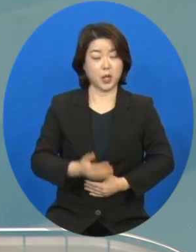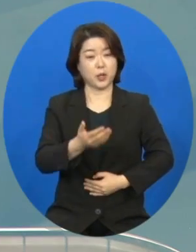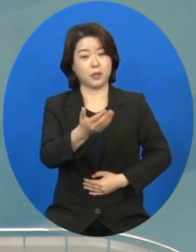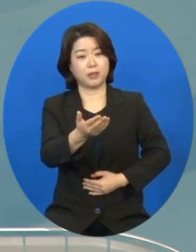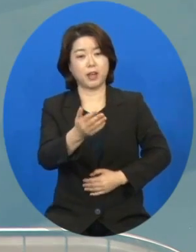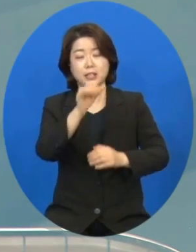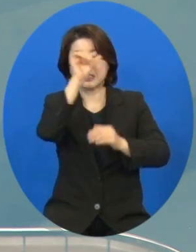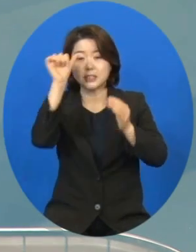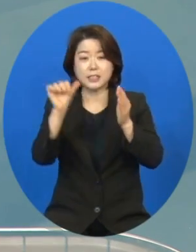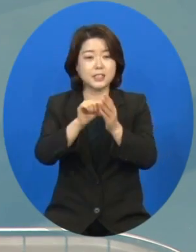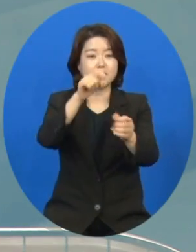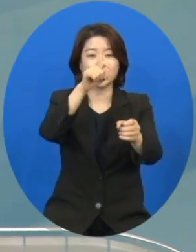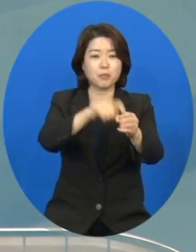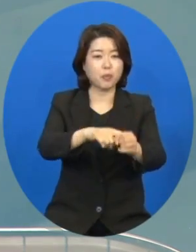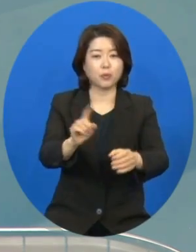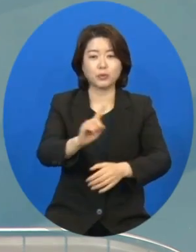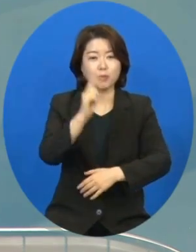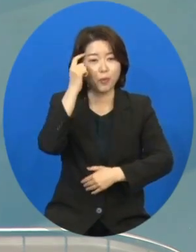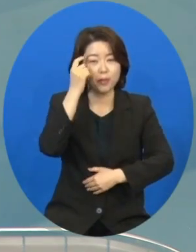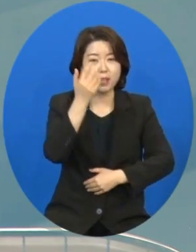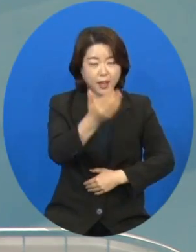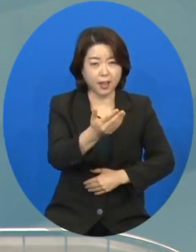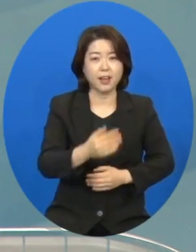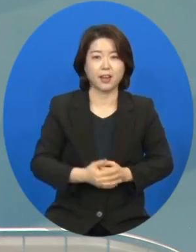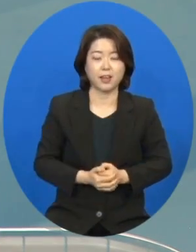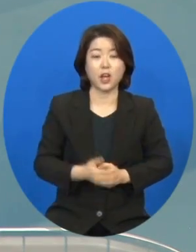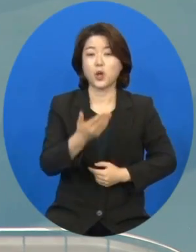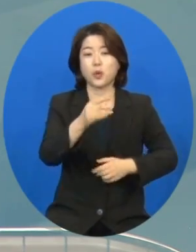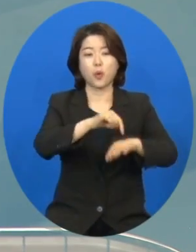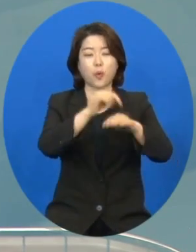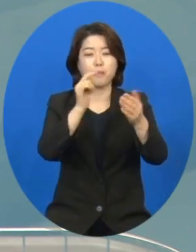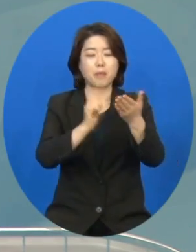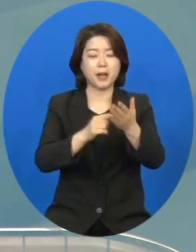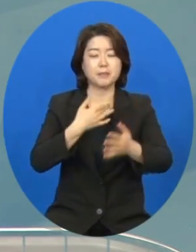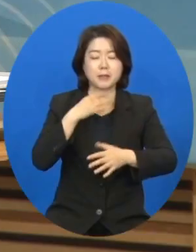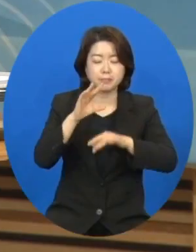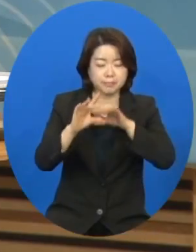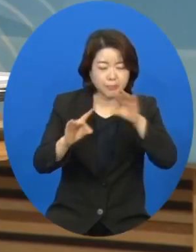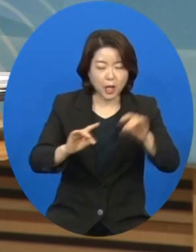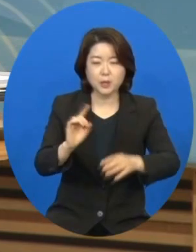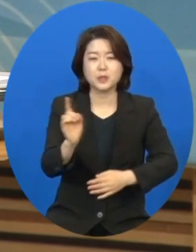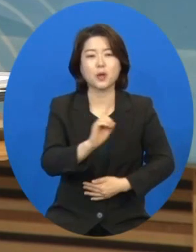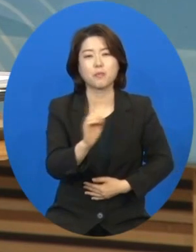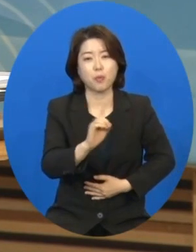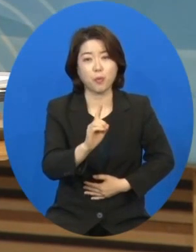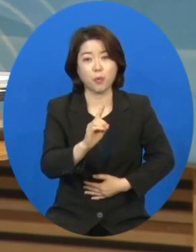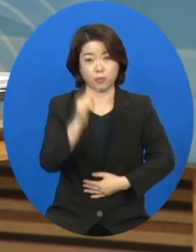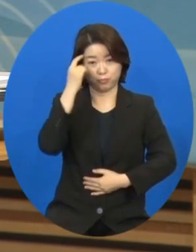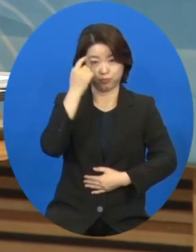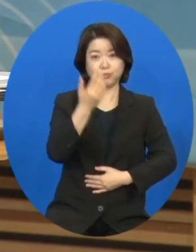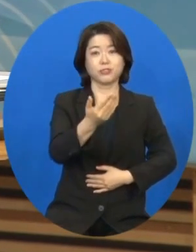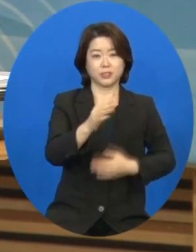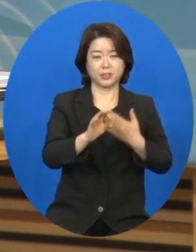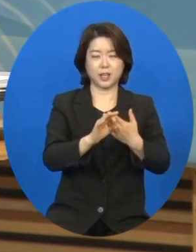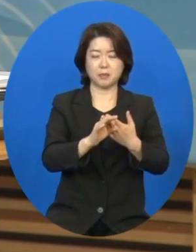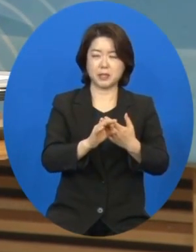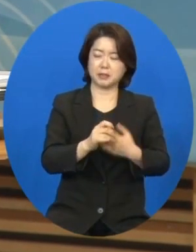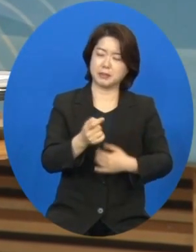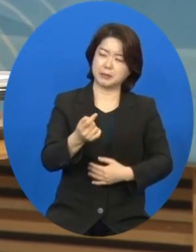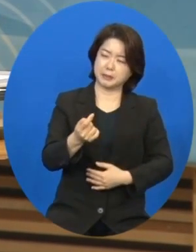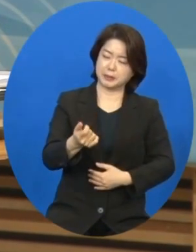당신의 인생 목적이 뭐냐, 당신의 마음의 갈망이 뭐냐 이렇게 물으면 좀